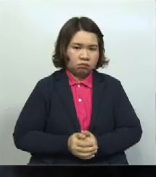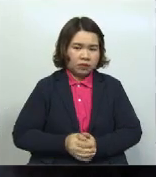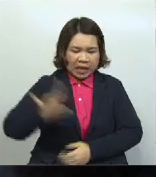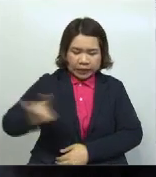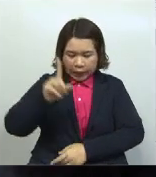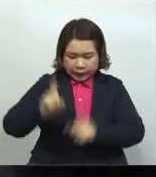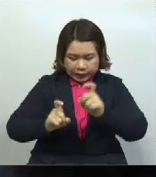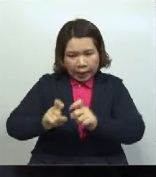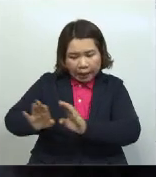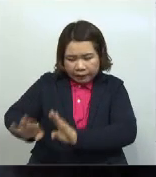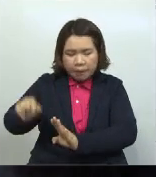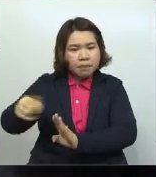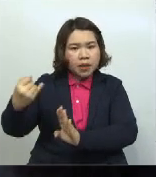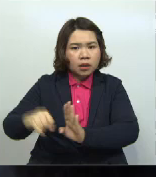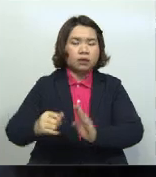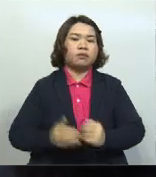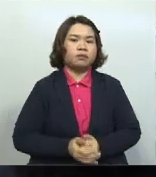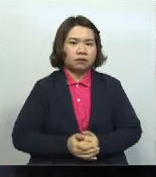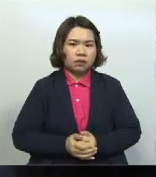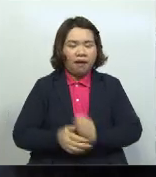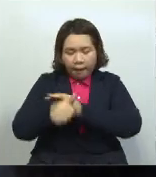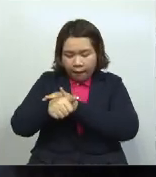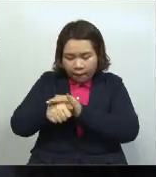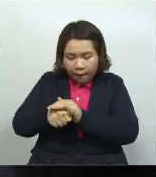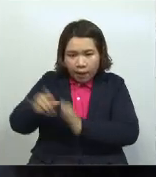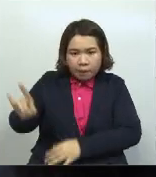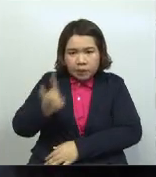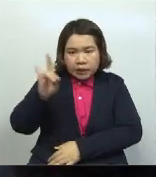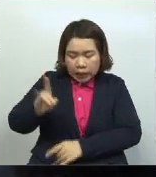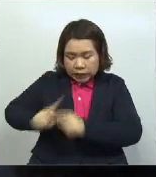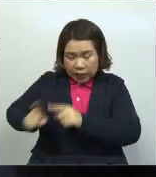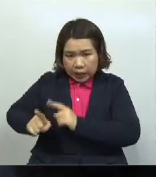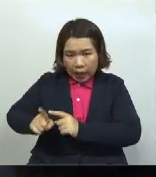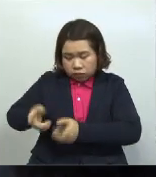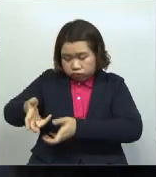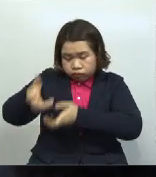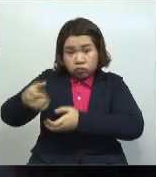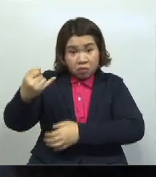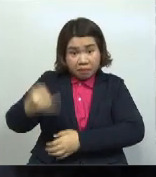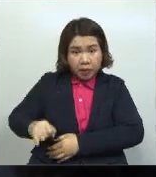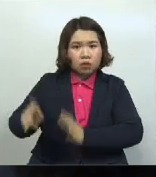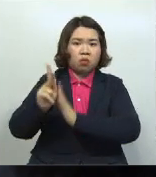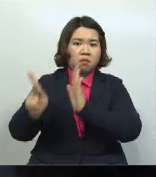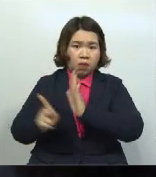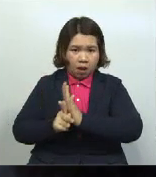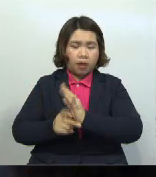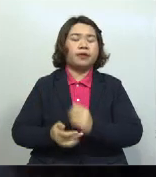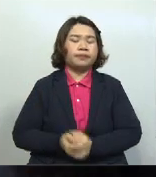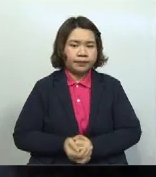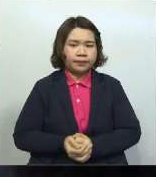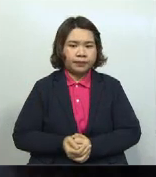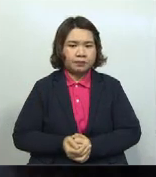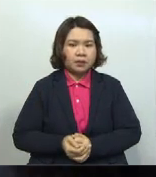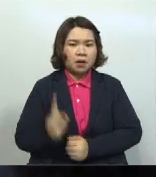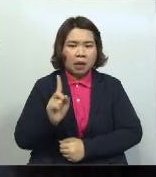ากสัตว์ป่าคุ้มครองร่วมกันช่วยซ่อนเล้นซึ่งซากสัตว์ป่าอันได้มาโดยการกระทำความผิดกฎหมายและร่ว